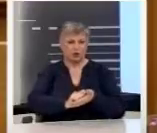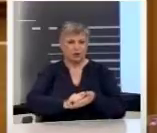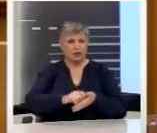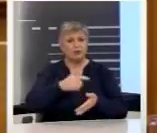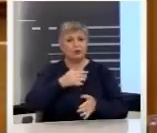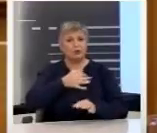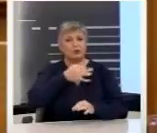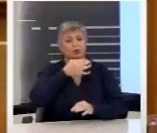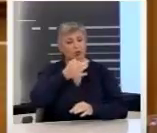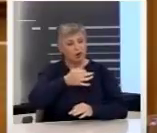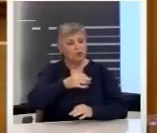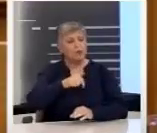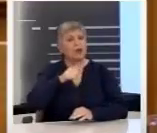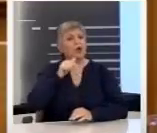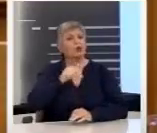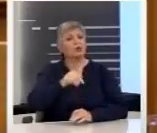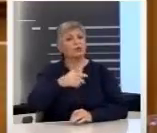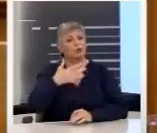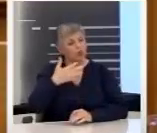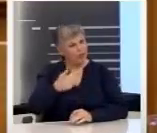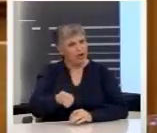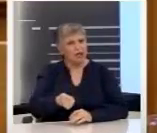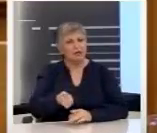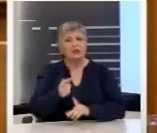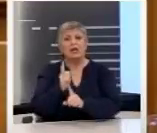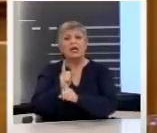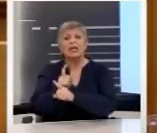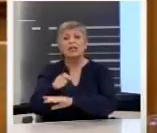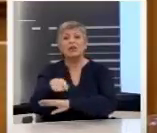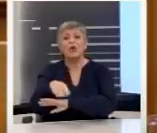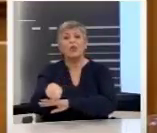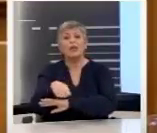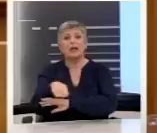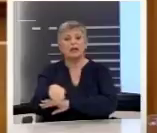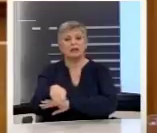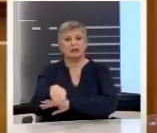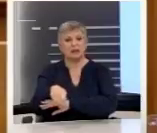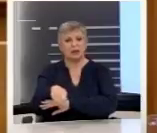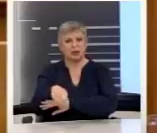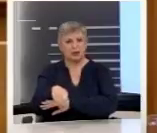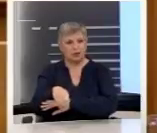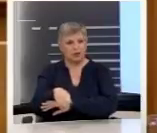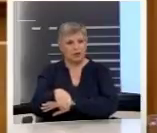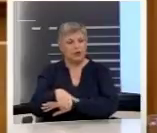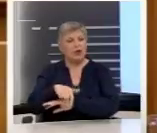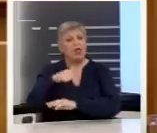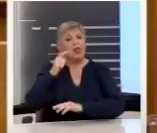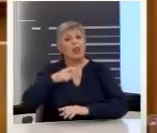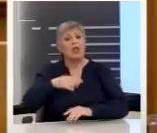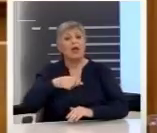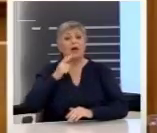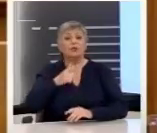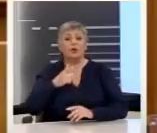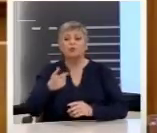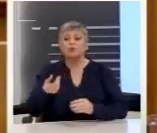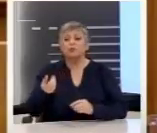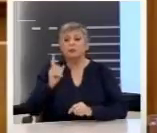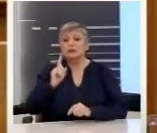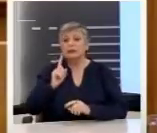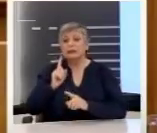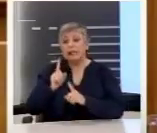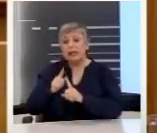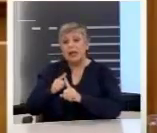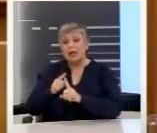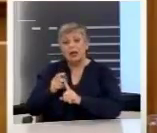προτυπωμένο, και επειδή την έχει χρόνια συνεργάτη, είναι από κάπου δοσμένο. Και παρότι